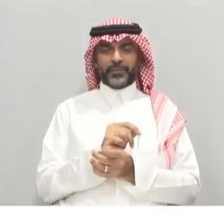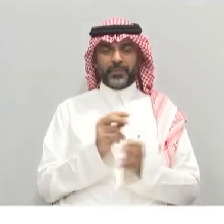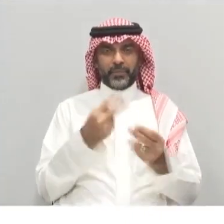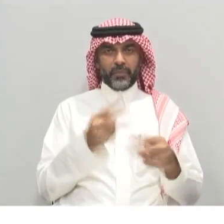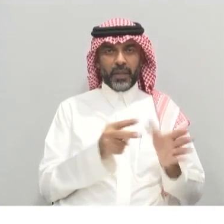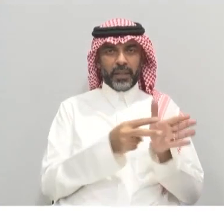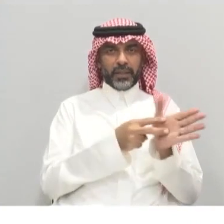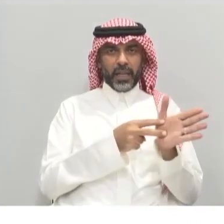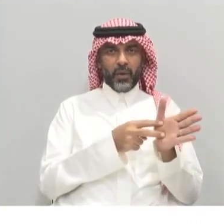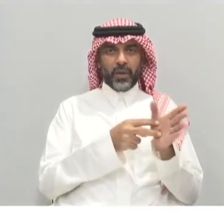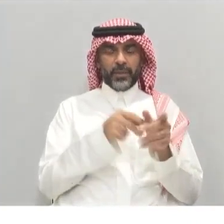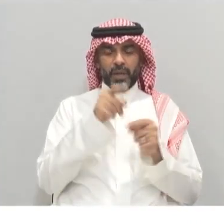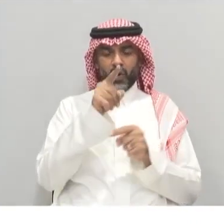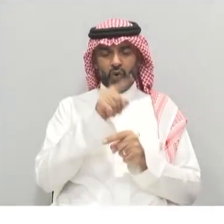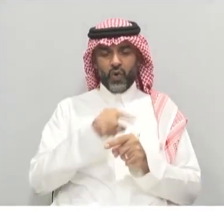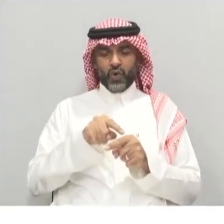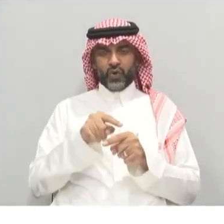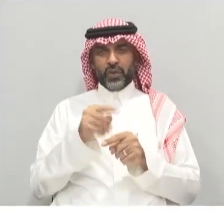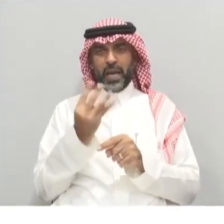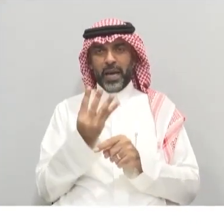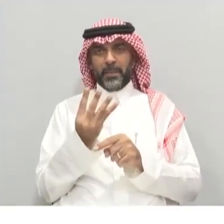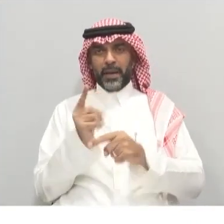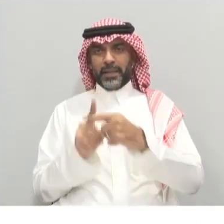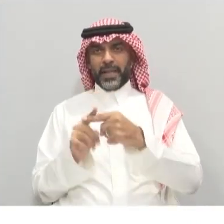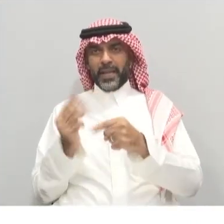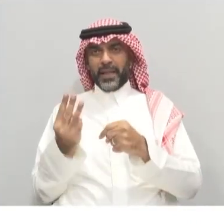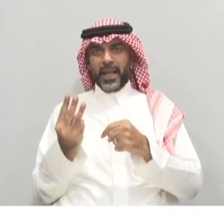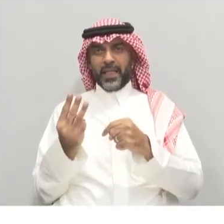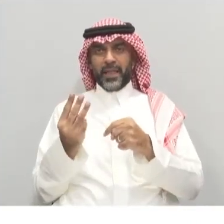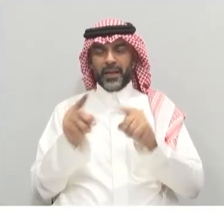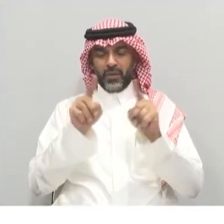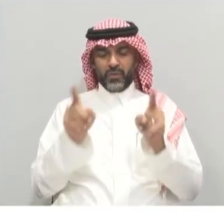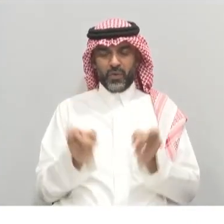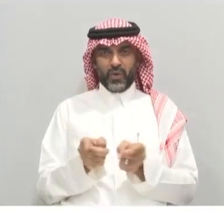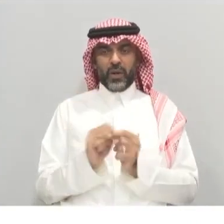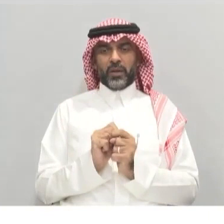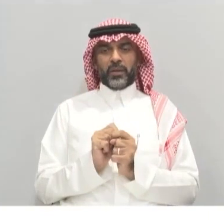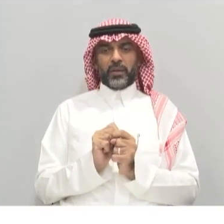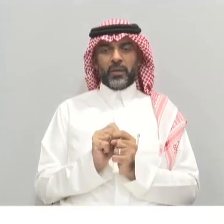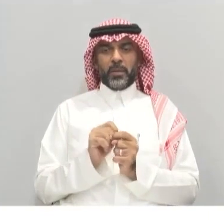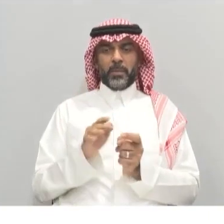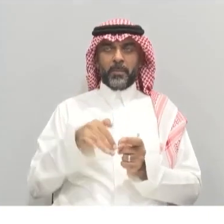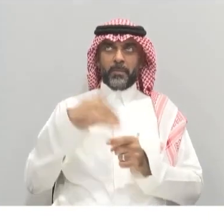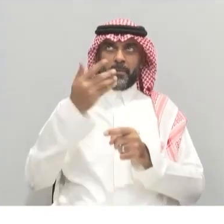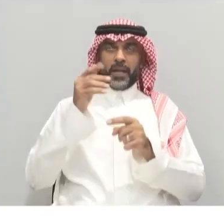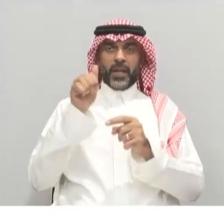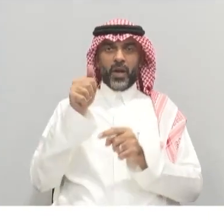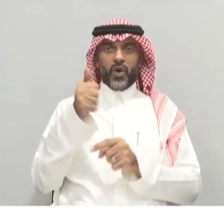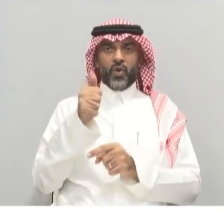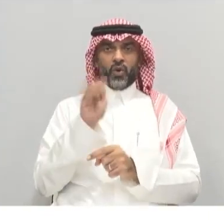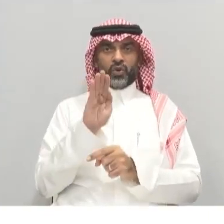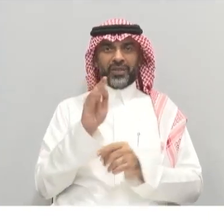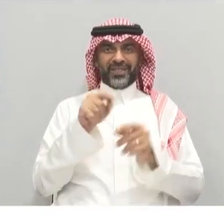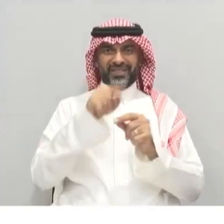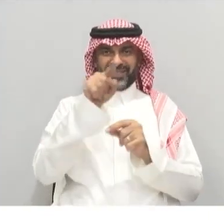يساوي نفتح القوس نكتب اربعه زائد ثلاثه ثم نغلق القوس نرفع الناتج الى الاس الثاني